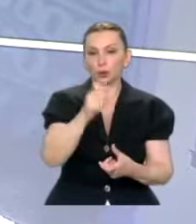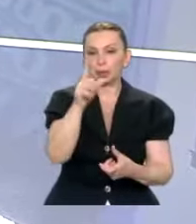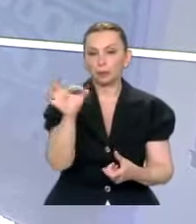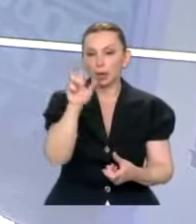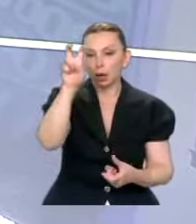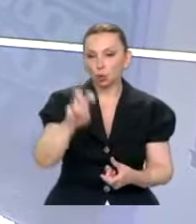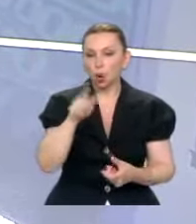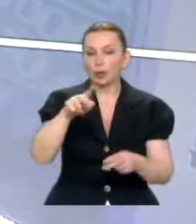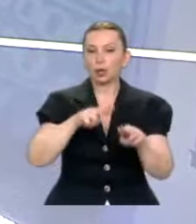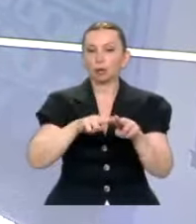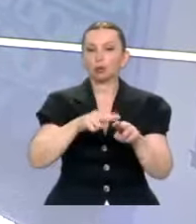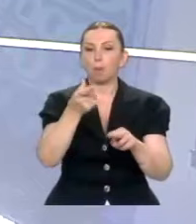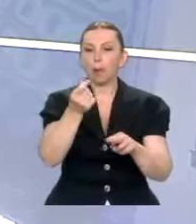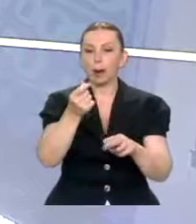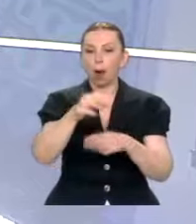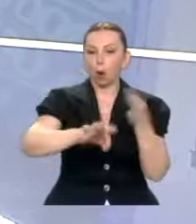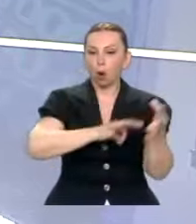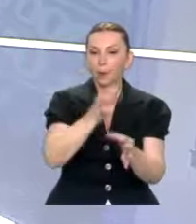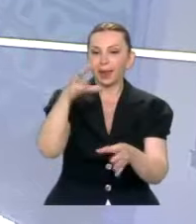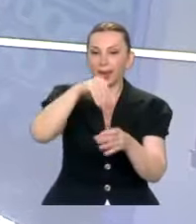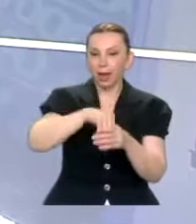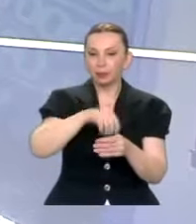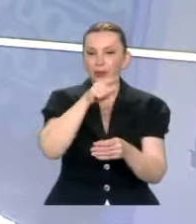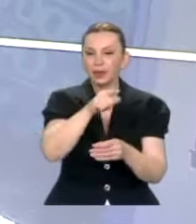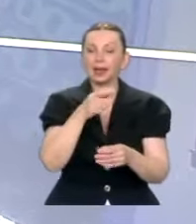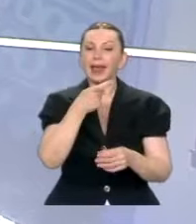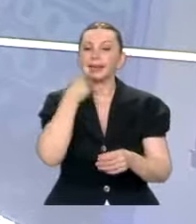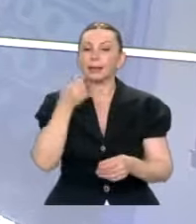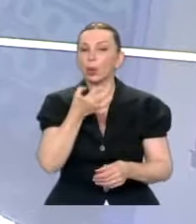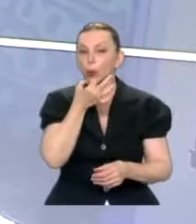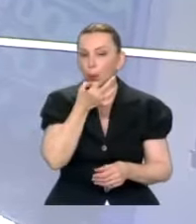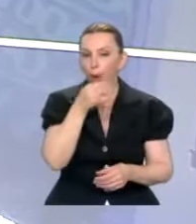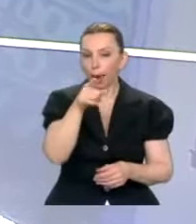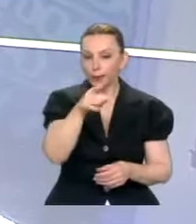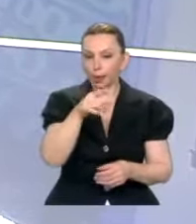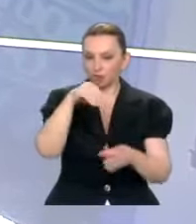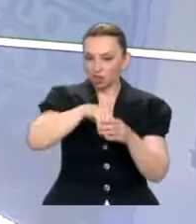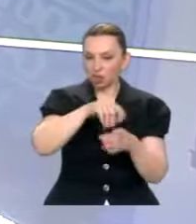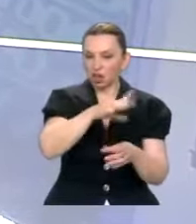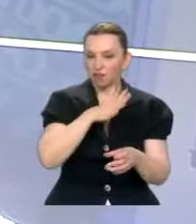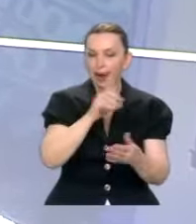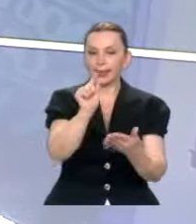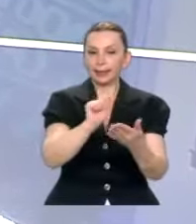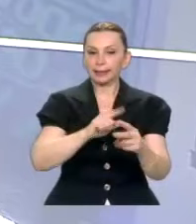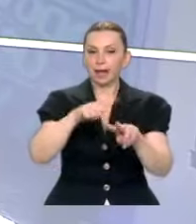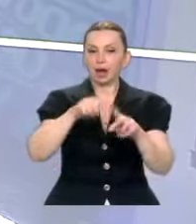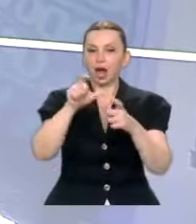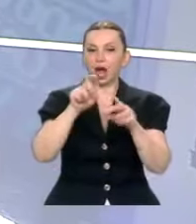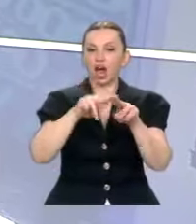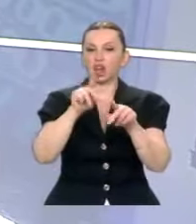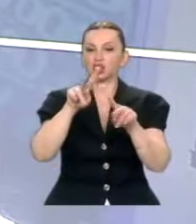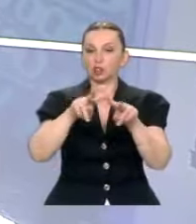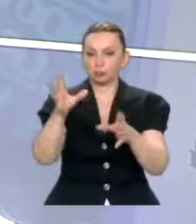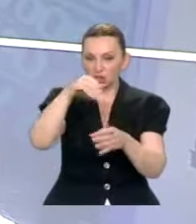milyar dolarlık kripto para operasyonunda aralarında FIFA kokartlı eski hakem Bülent Demirbilek ve yazar Aşkım Kapışmağan da